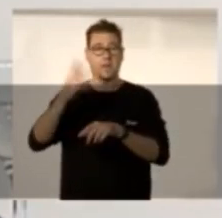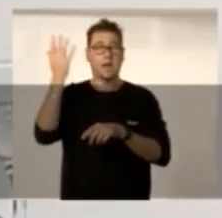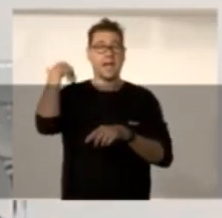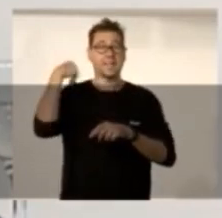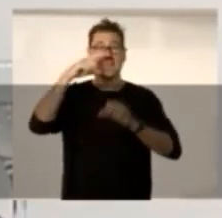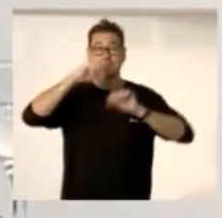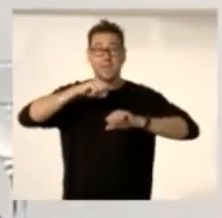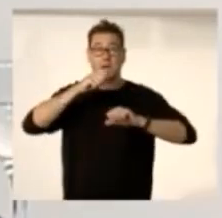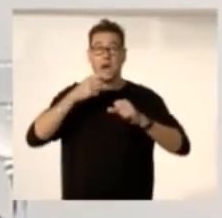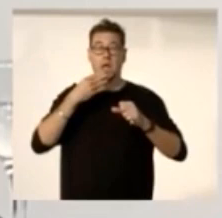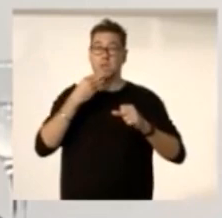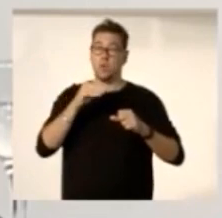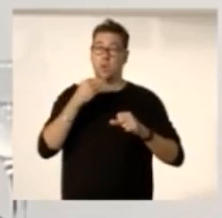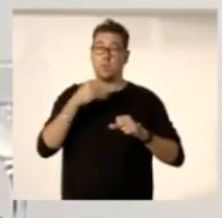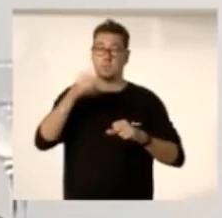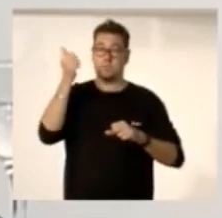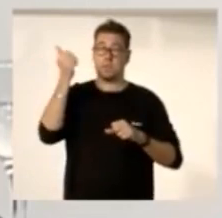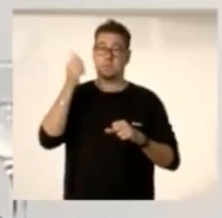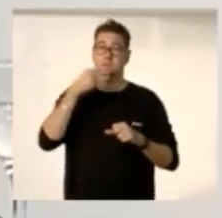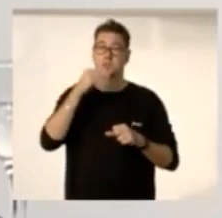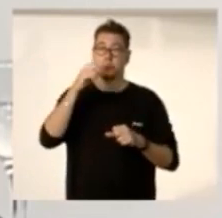jove.